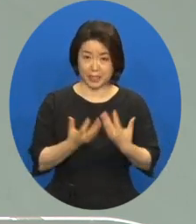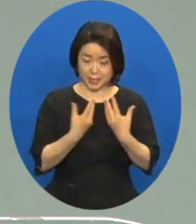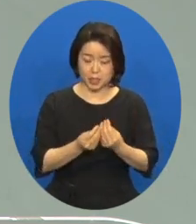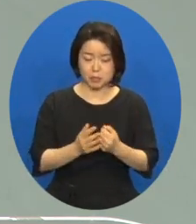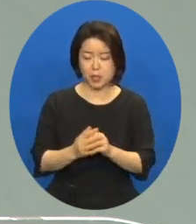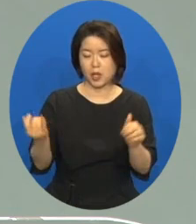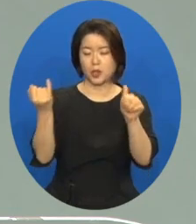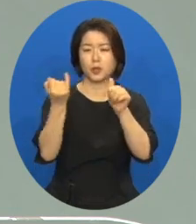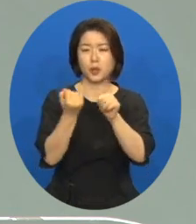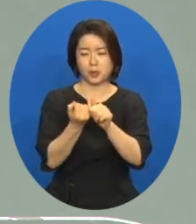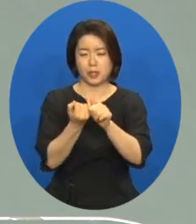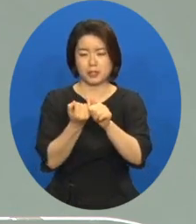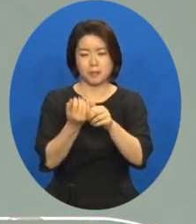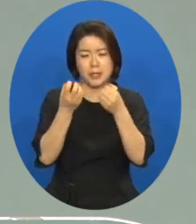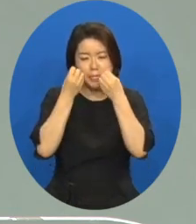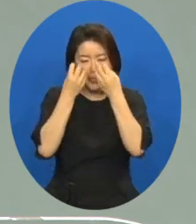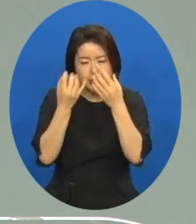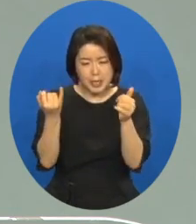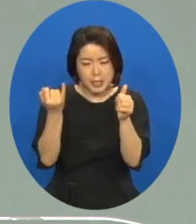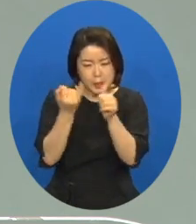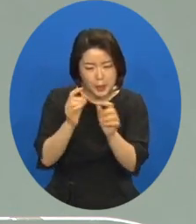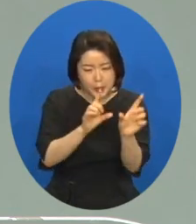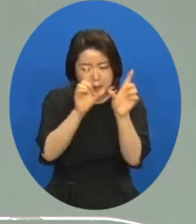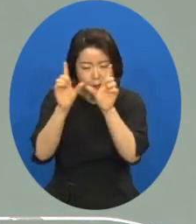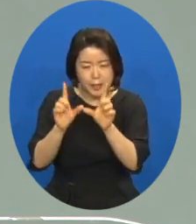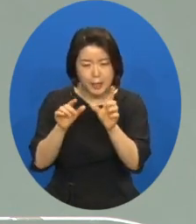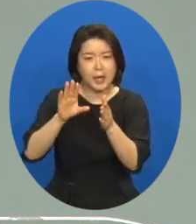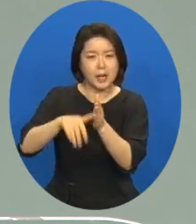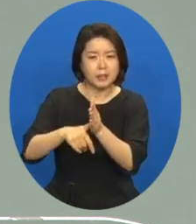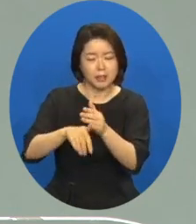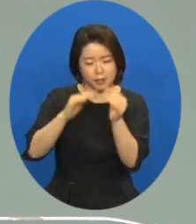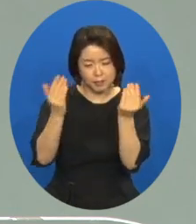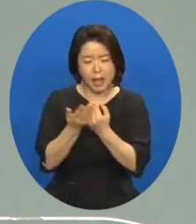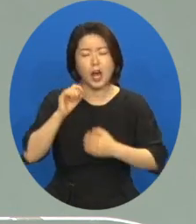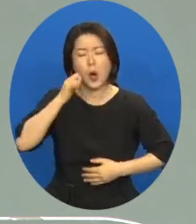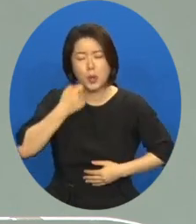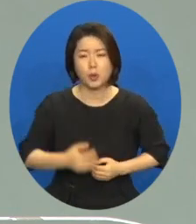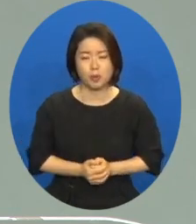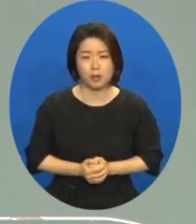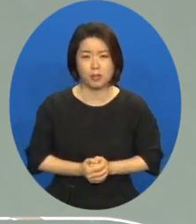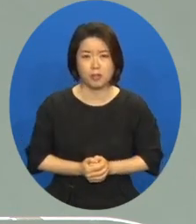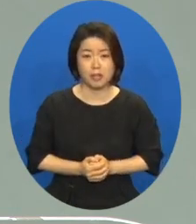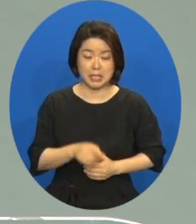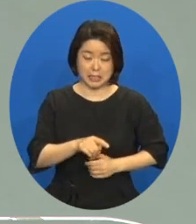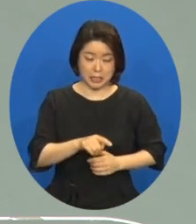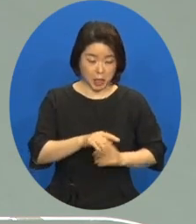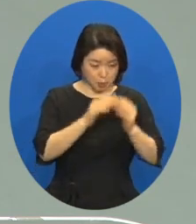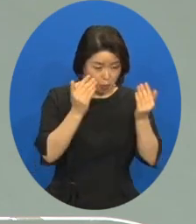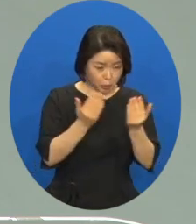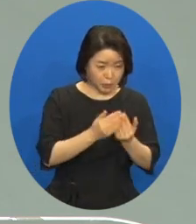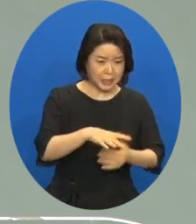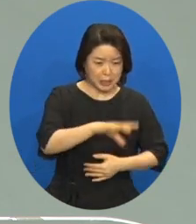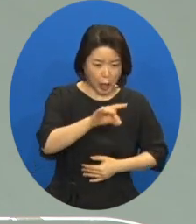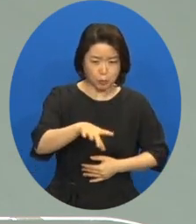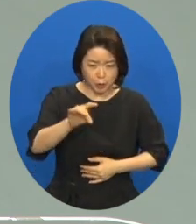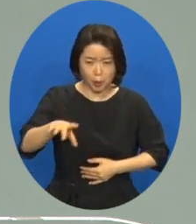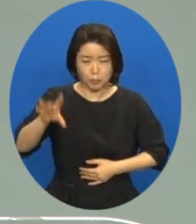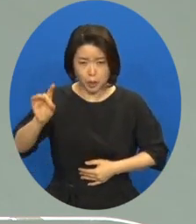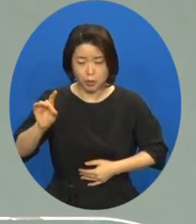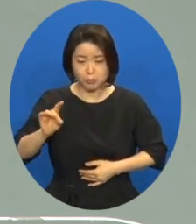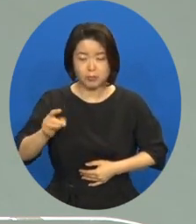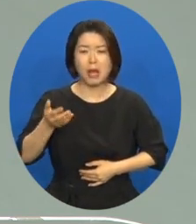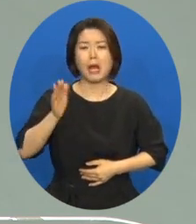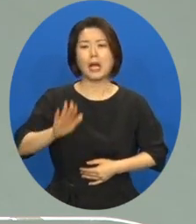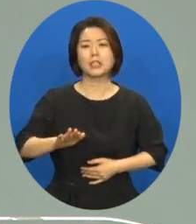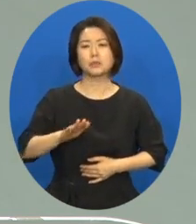새 살림을 막 시작할 때 다 어렵습니다. 그때 모든 게 다 첫 것들이지만 첫 것을